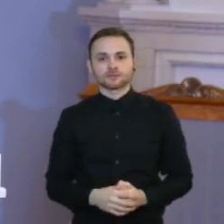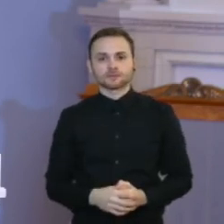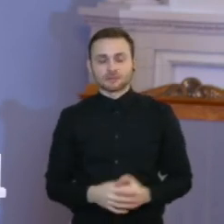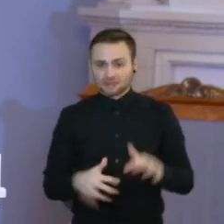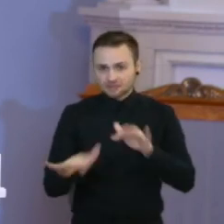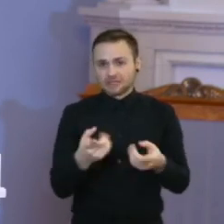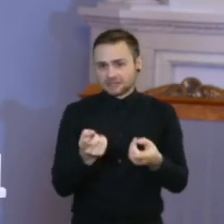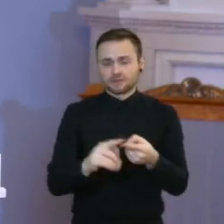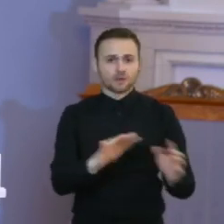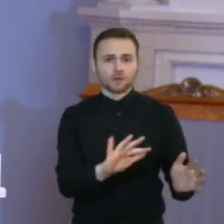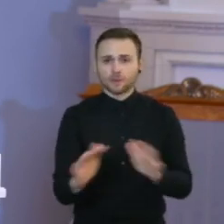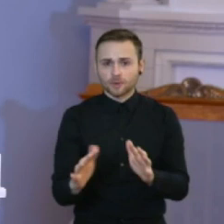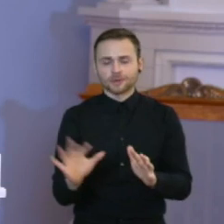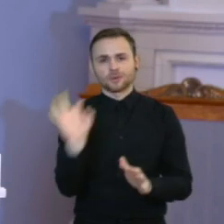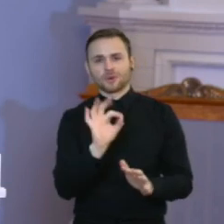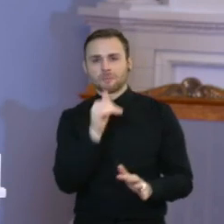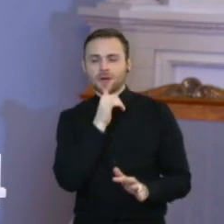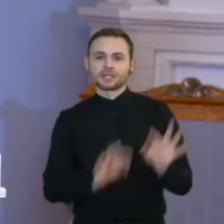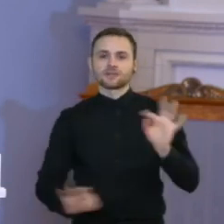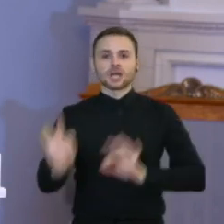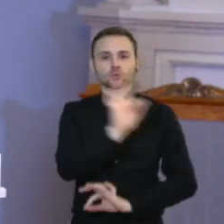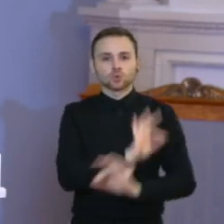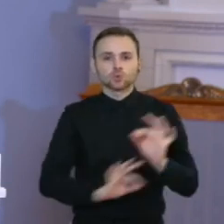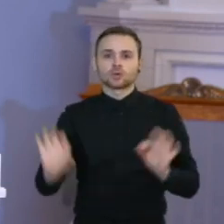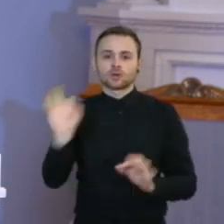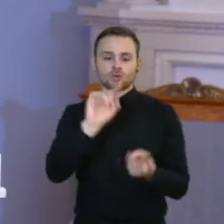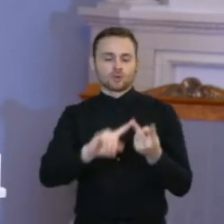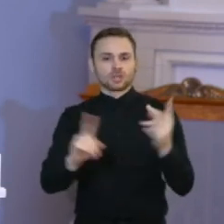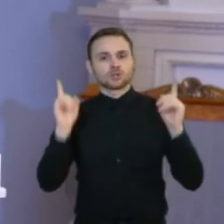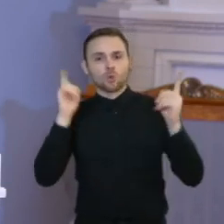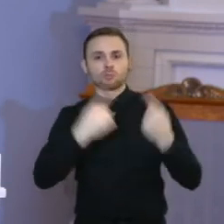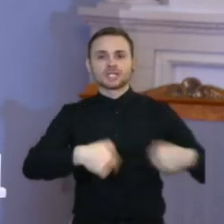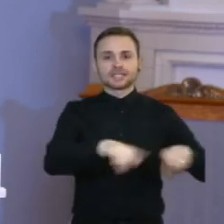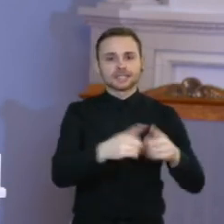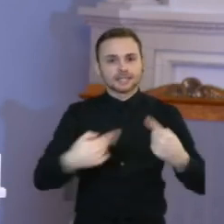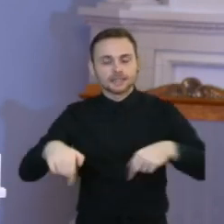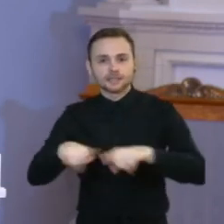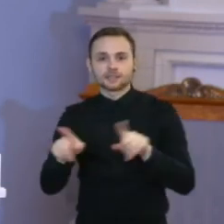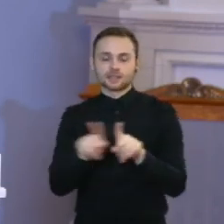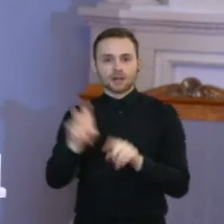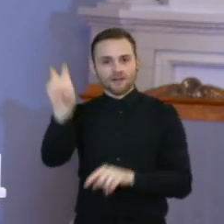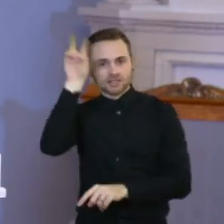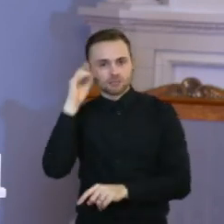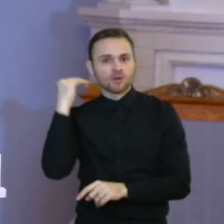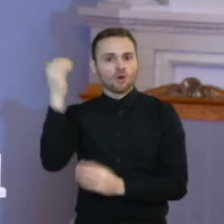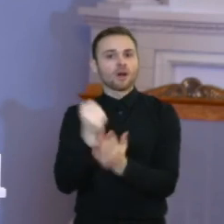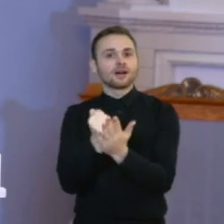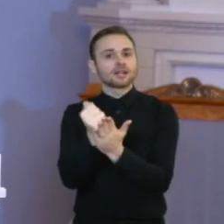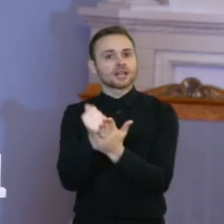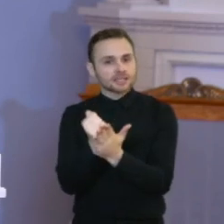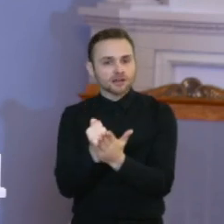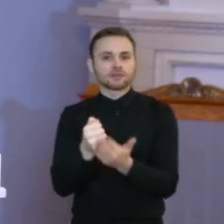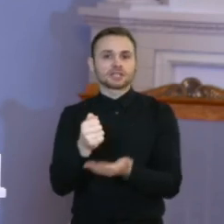susiklostančias situacijas, tarkim, infrastruktūros ar kibersaugos srityse, tam naudoti valstybės rezervą.